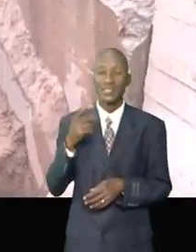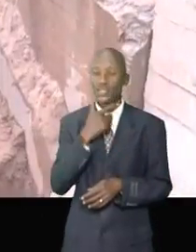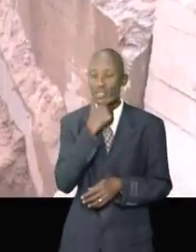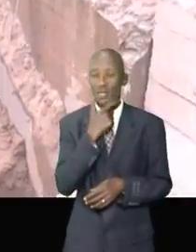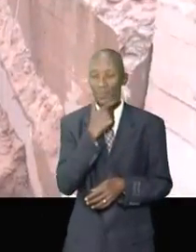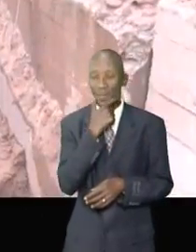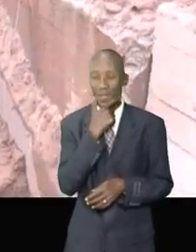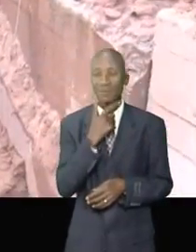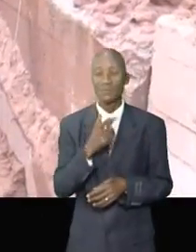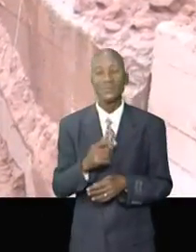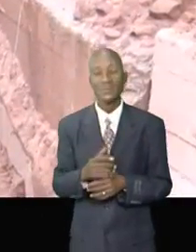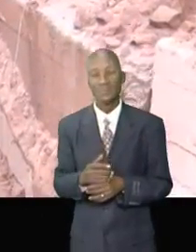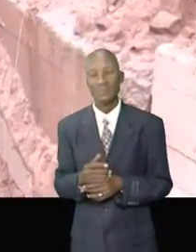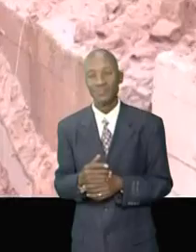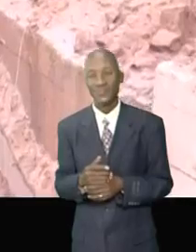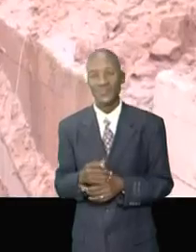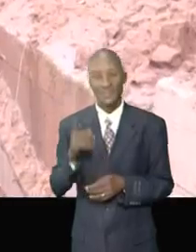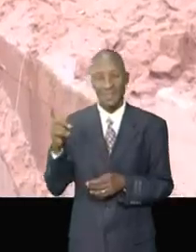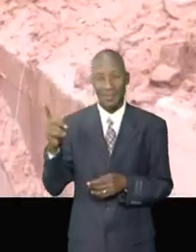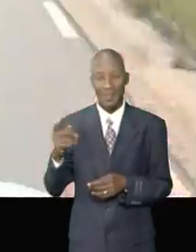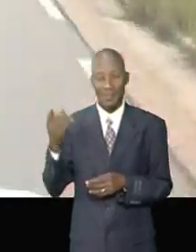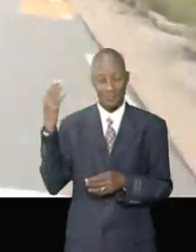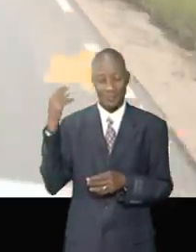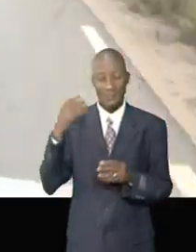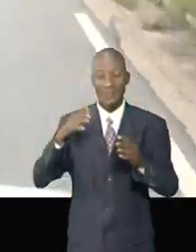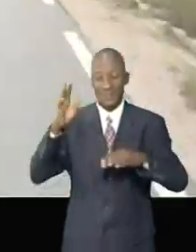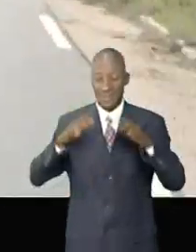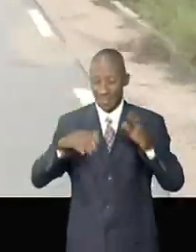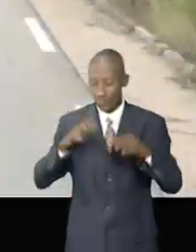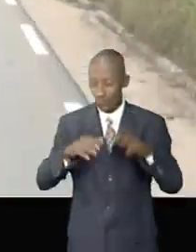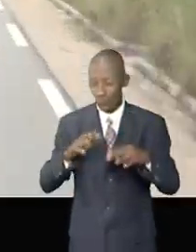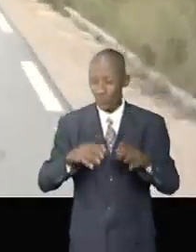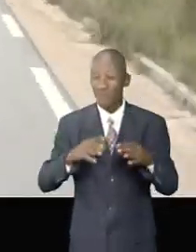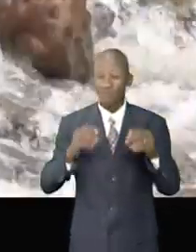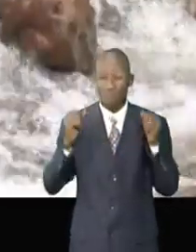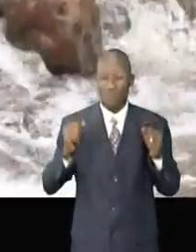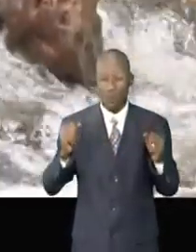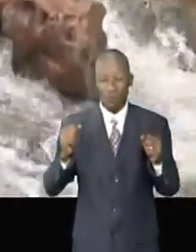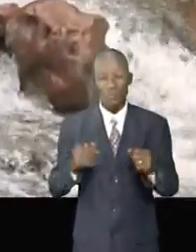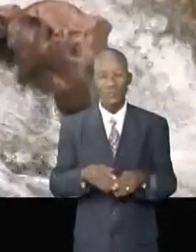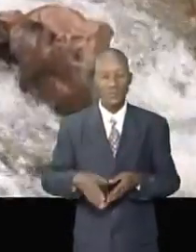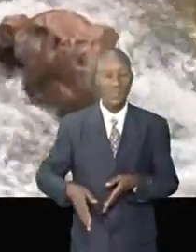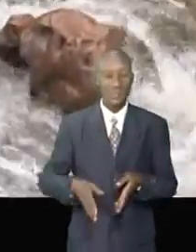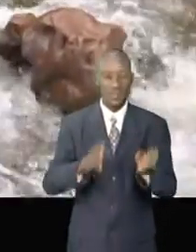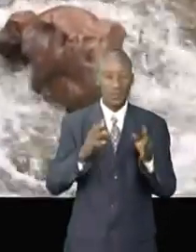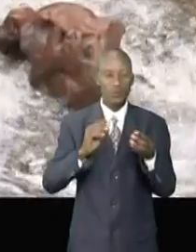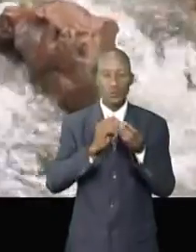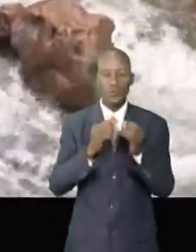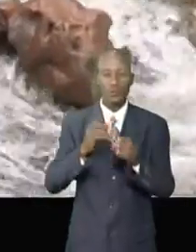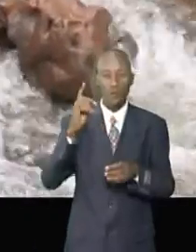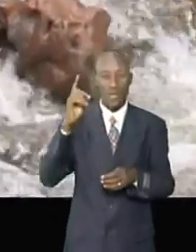kilométrique 754 de Kinshasa sur la route nationale numéro 1. Dalo effondré,